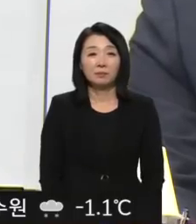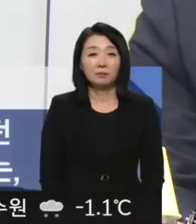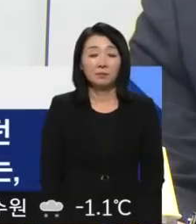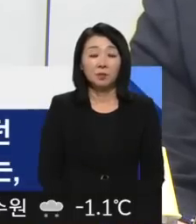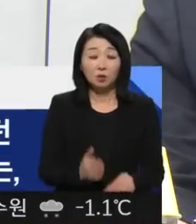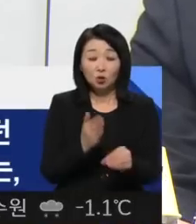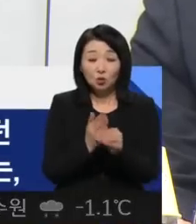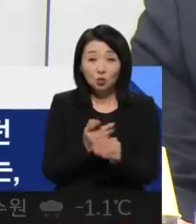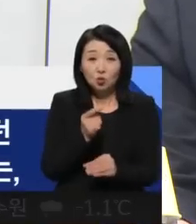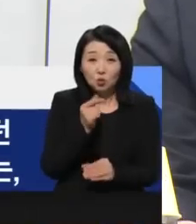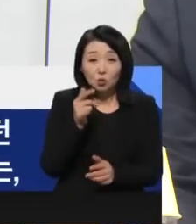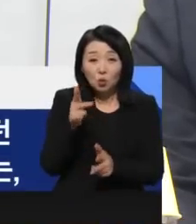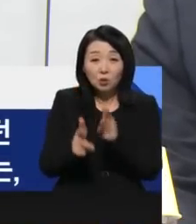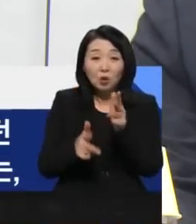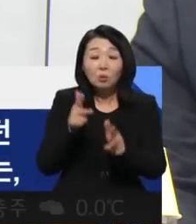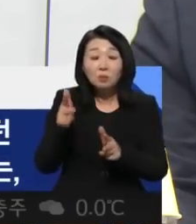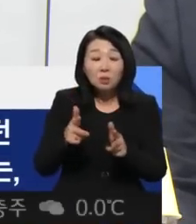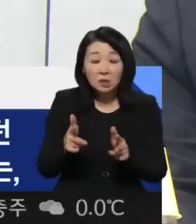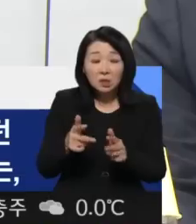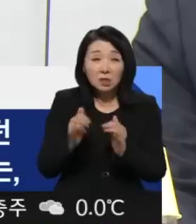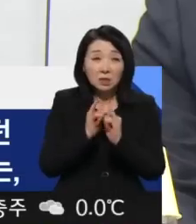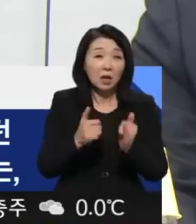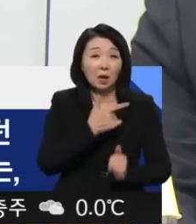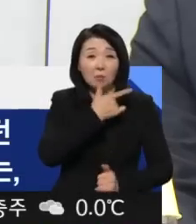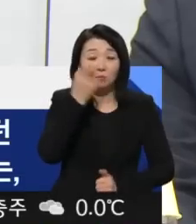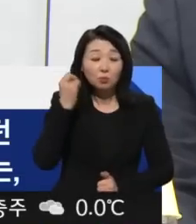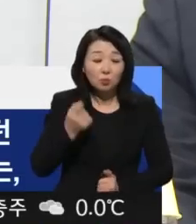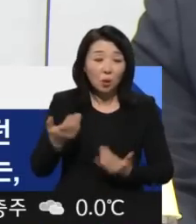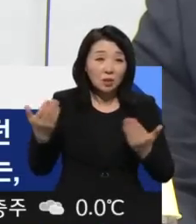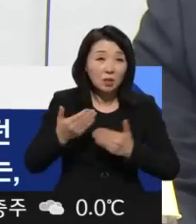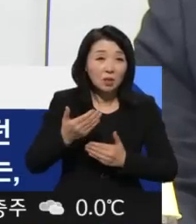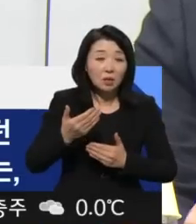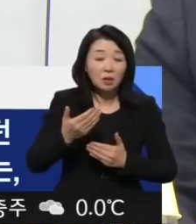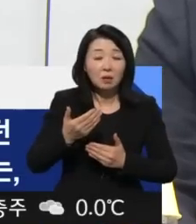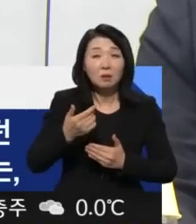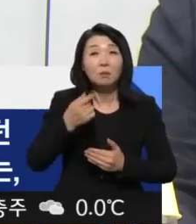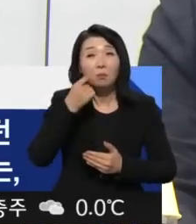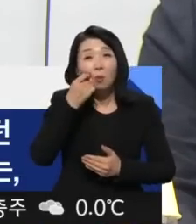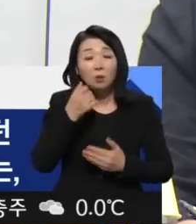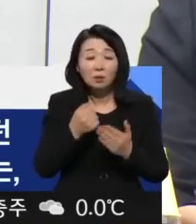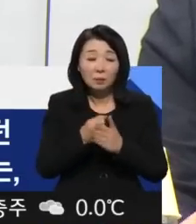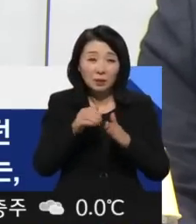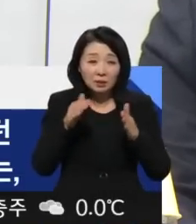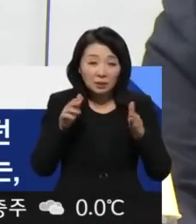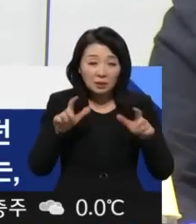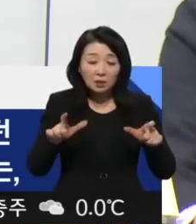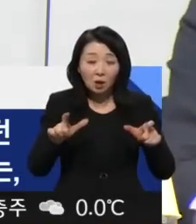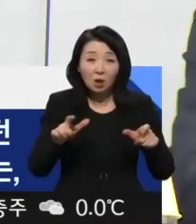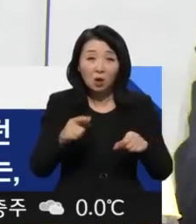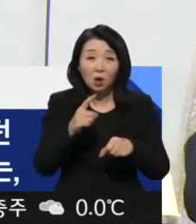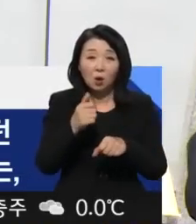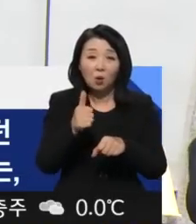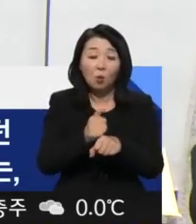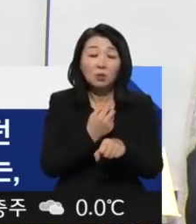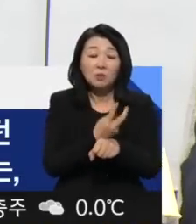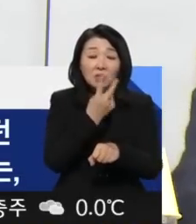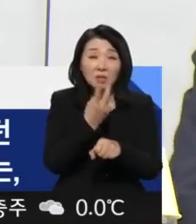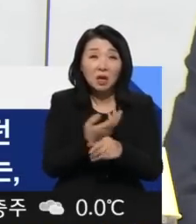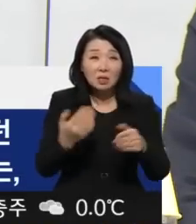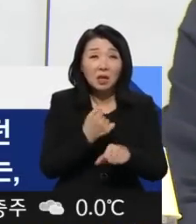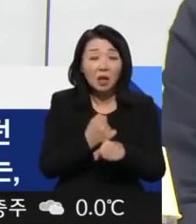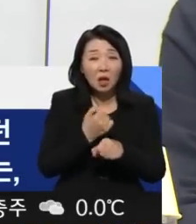중소기업들이 인원 부족으로 일감도 받아들일 수 없고 그 기업에 일하던 사람이 52시간으로 일하는 수입만 가지고는